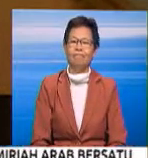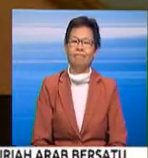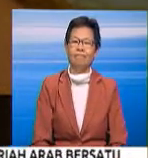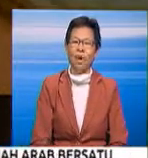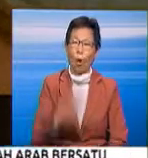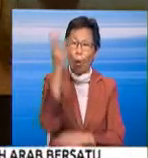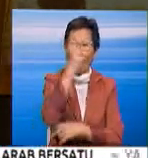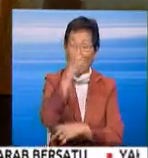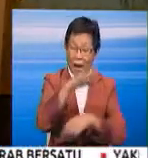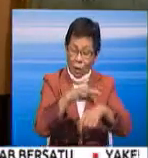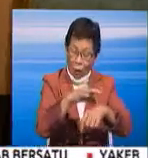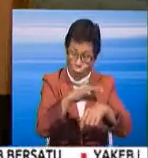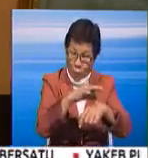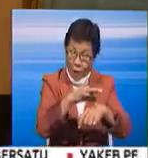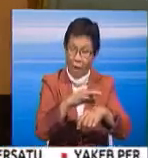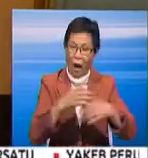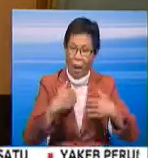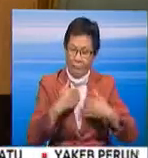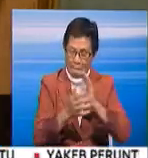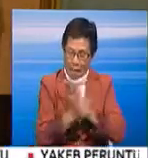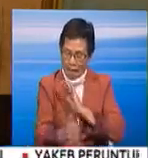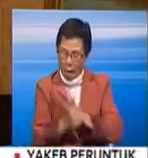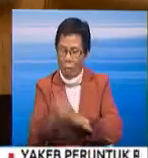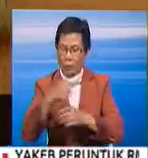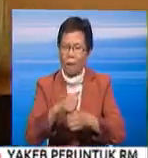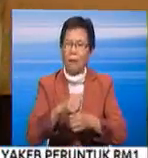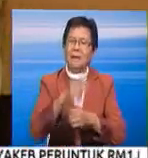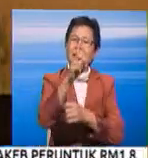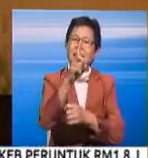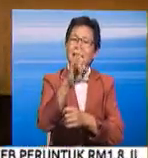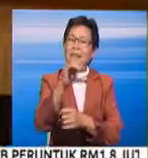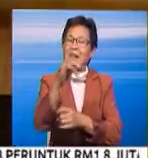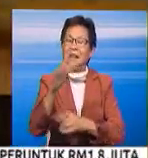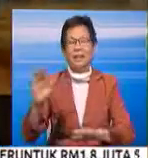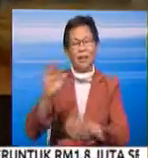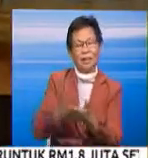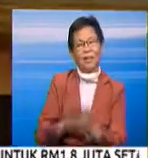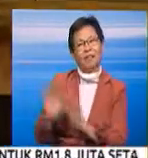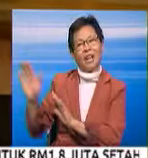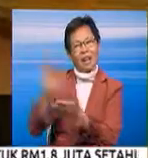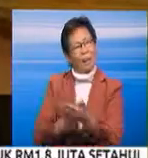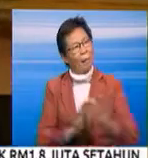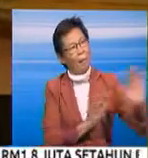Selain wayang kulit, Pok Chu juga mahir dalam persembahan dikir barat, mokyo serta menora.